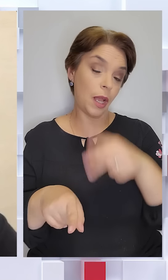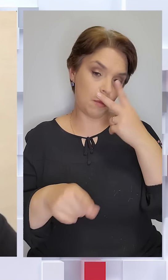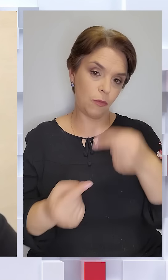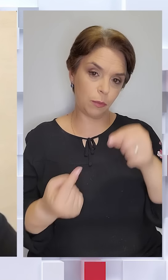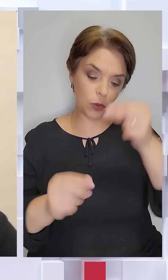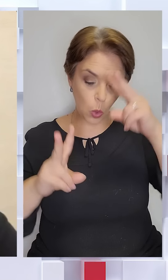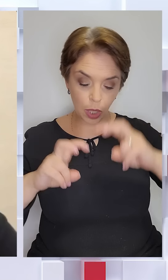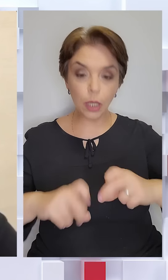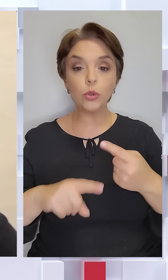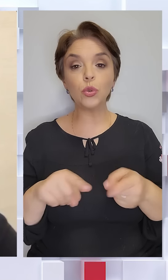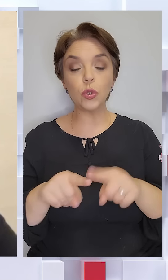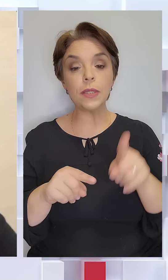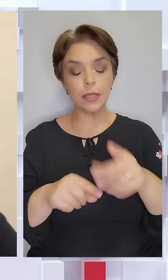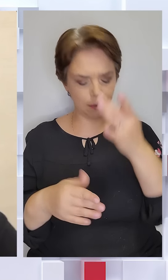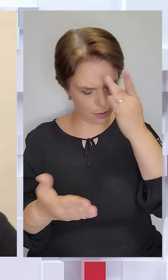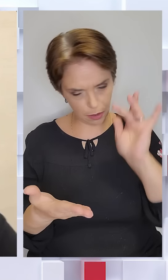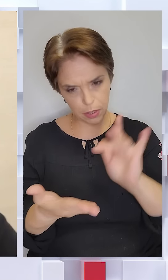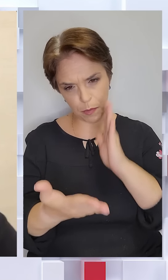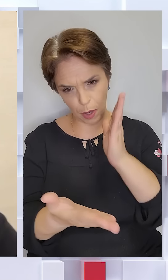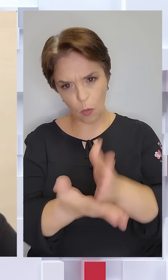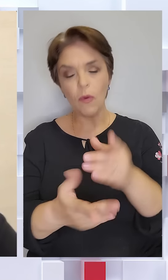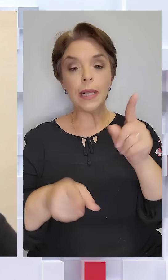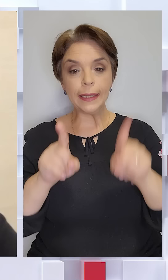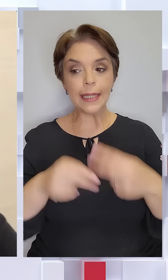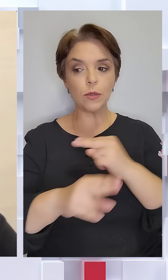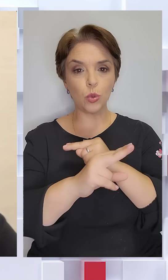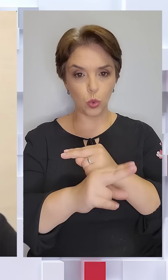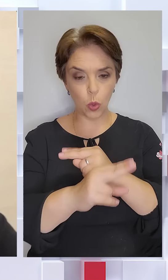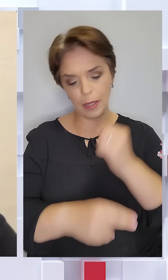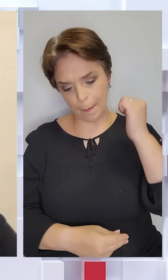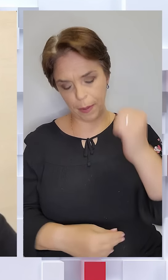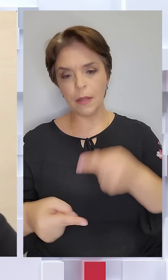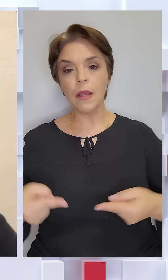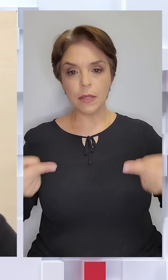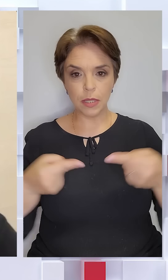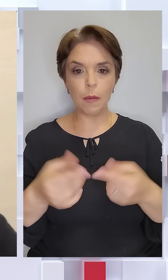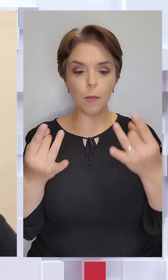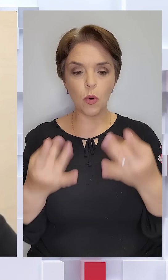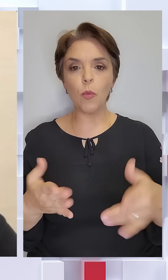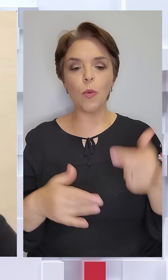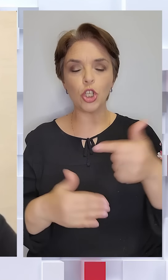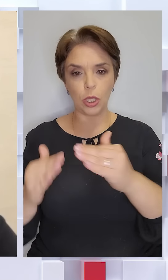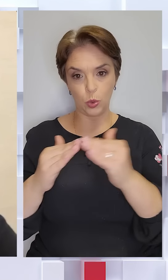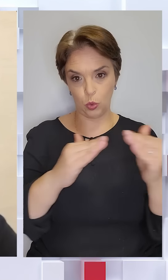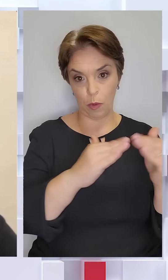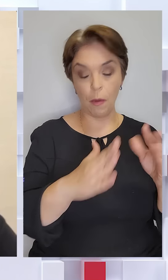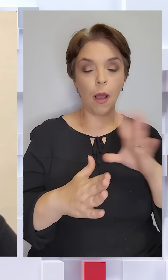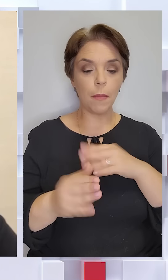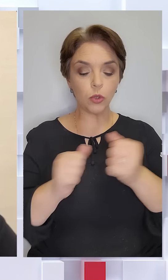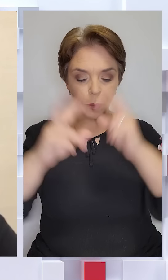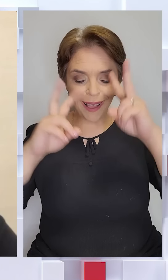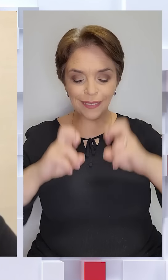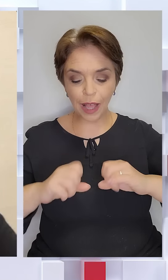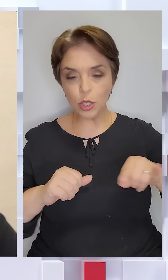відповідно до аналізу, що цілеспрямовано деякі з цих дронів били саме по цивільній інфраструктурі. Було зроблено